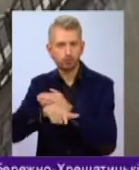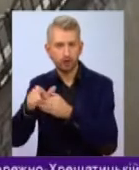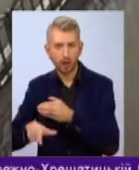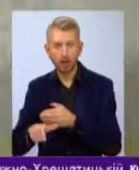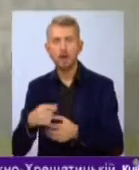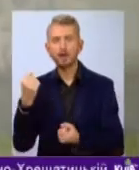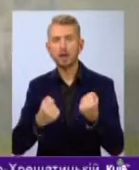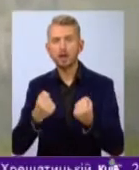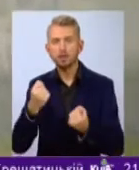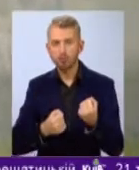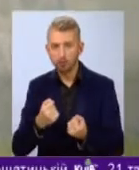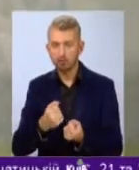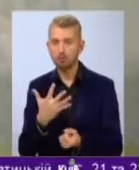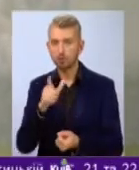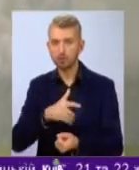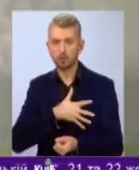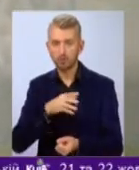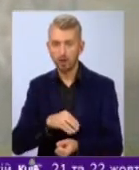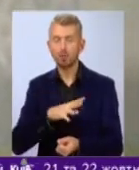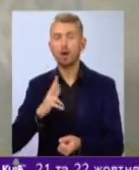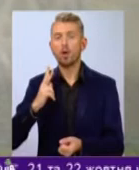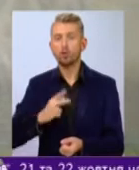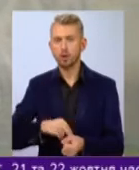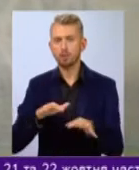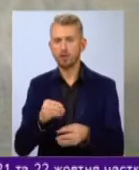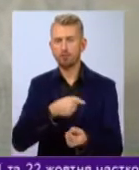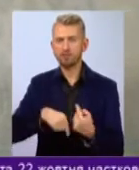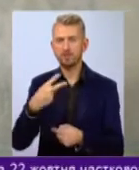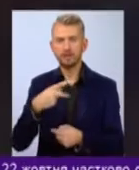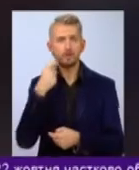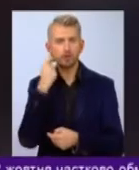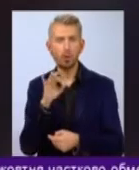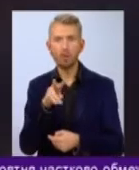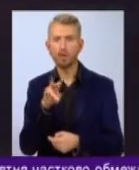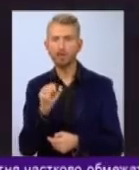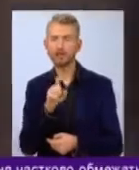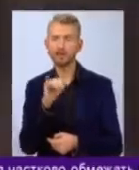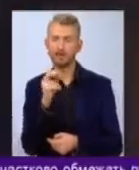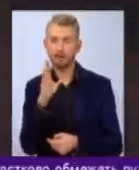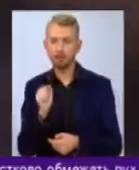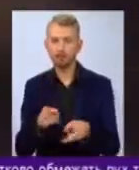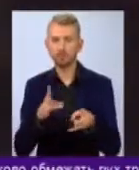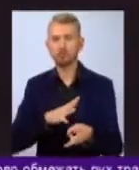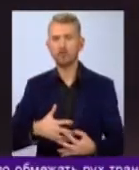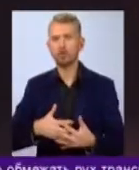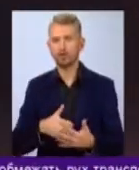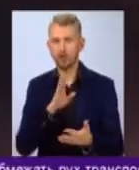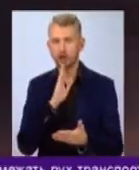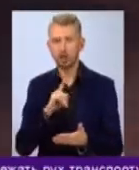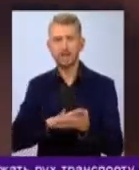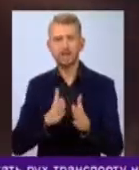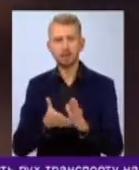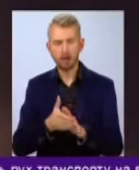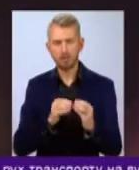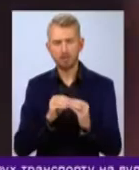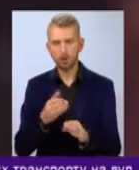5 людей, перебувала донька місцевого бізнесмена, 20-річна Олена Зайцева. Серед постраждалих вагітна жінка, її стан стабільно